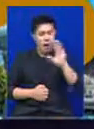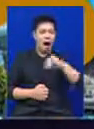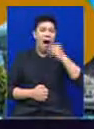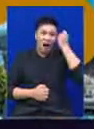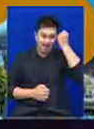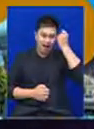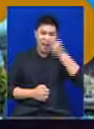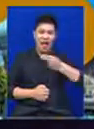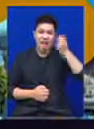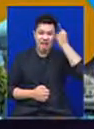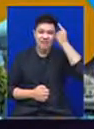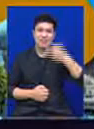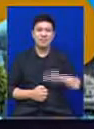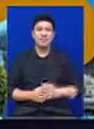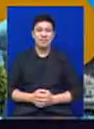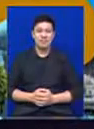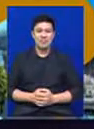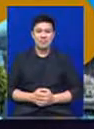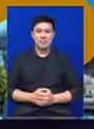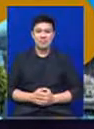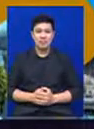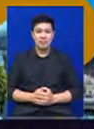ง